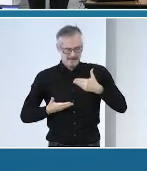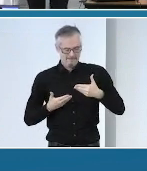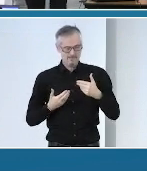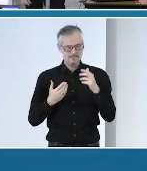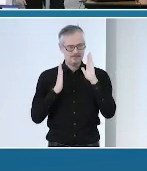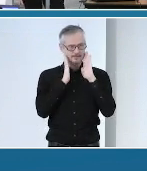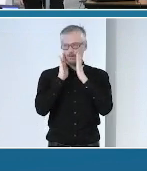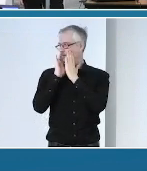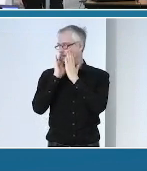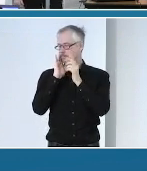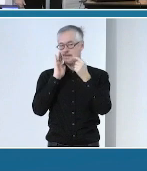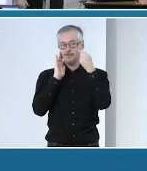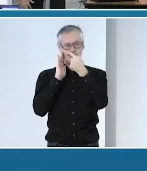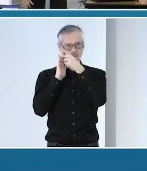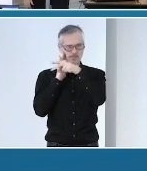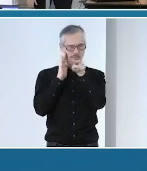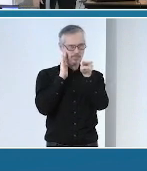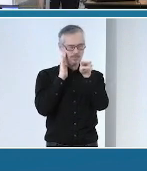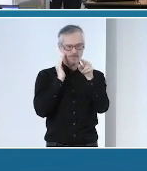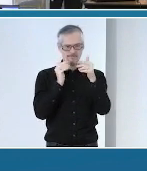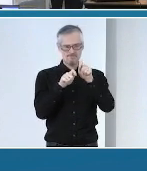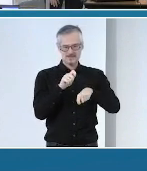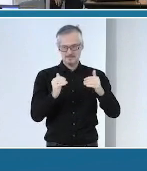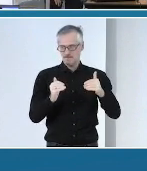mouvement de la tête.